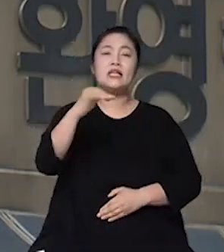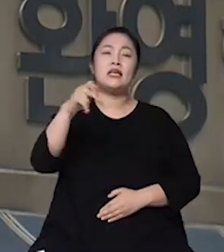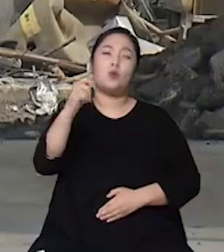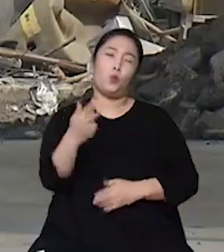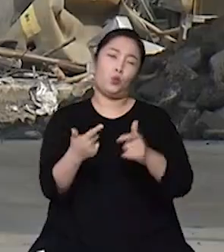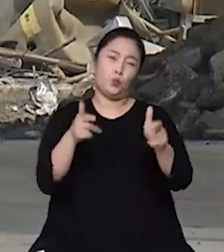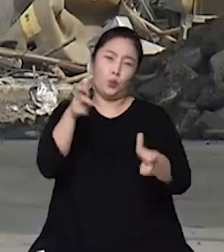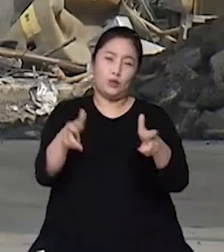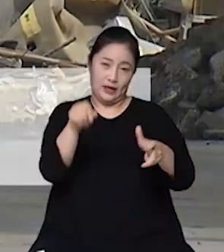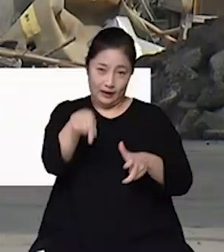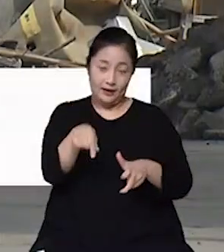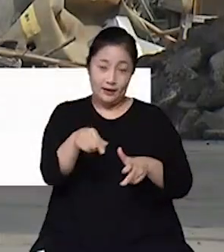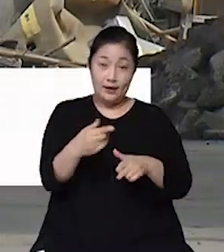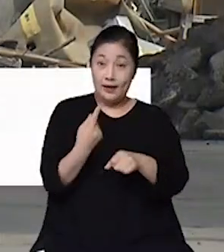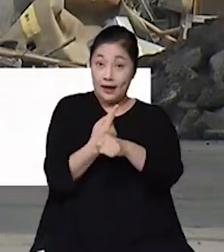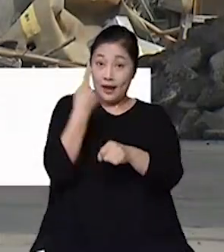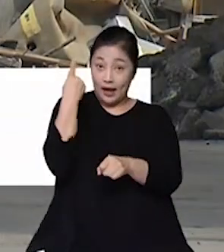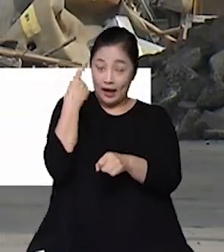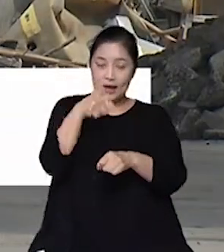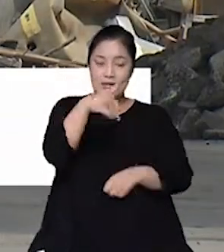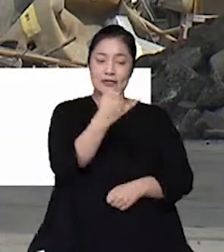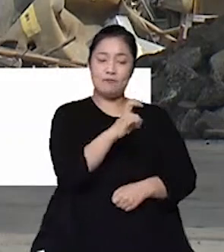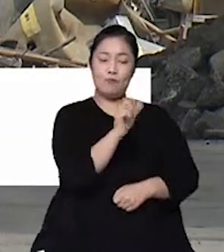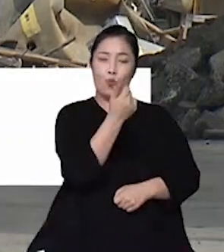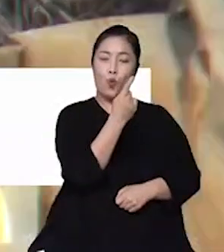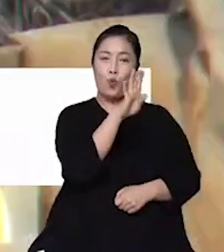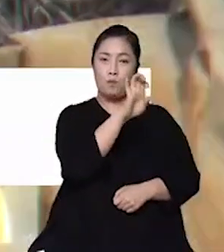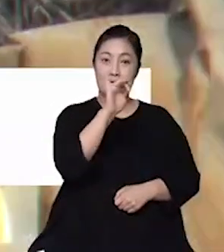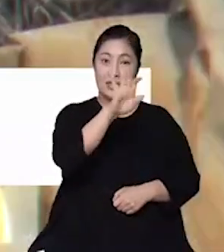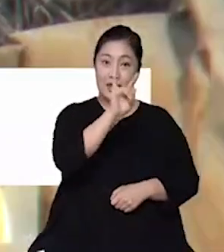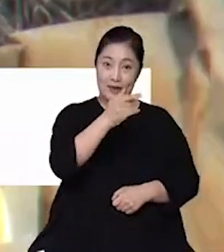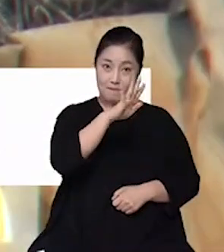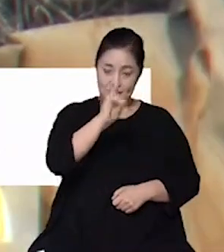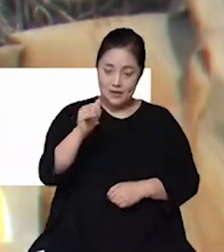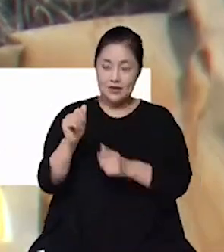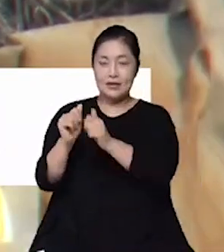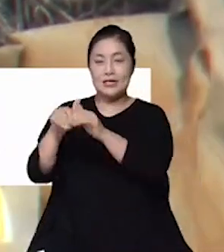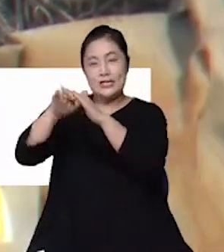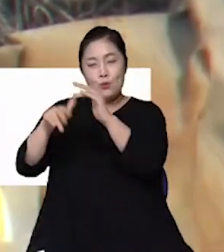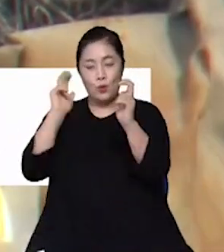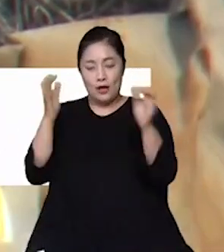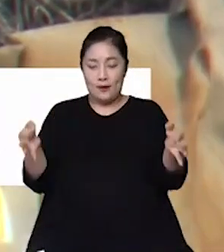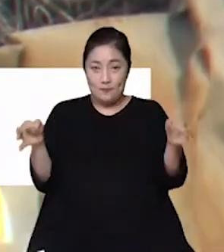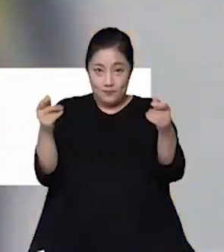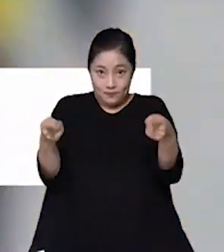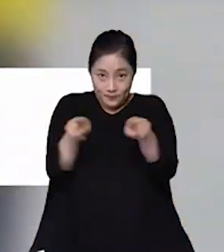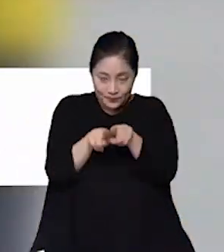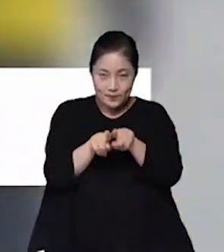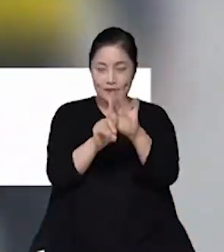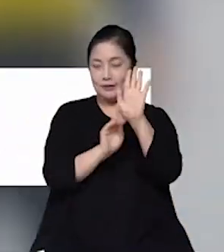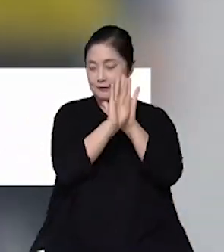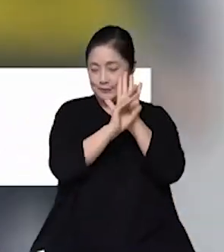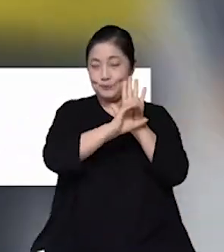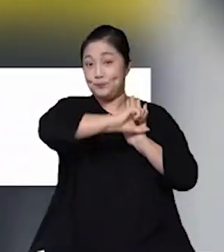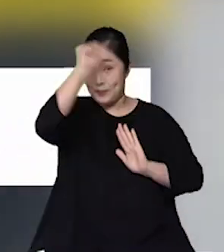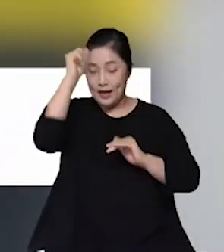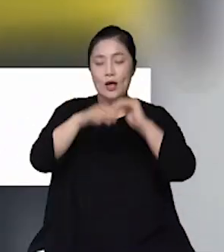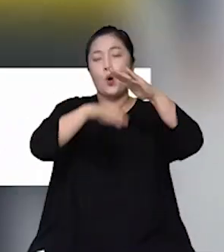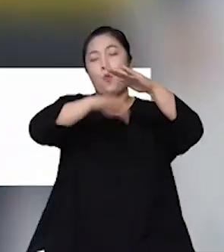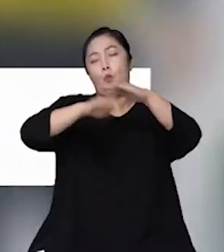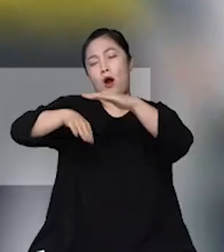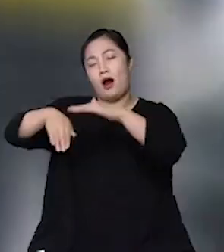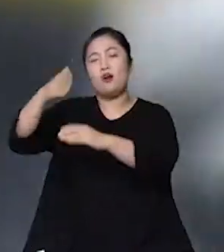공장입니다. 지난해 금호 PNB와 한 철거업체가 경매로 낙찰받은 뒤 공장 철거 작업이